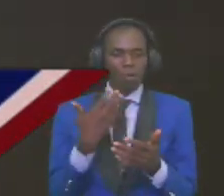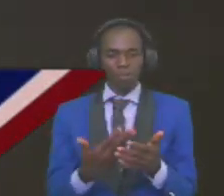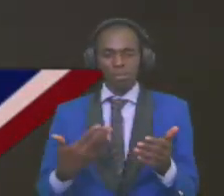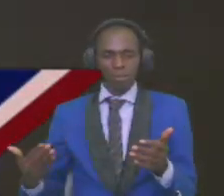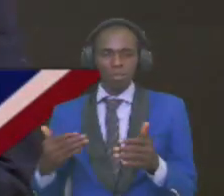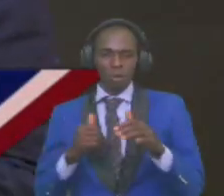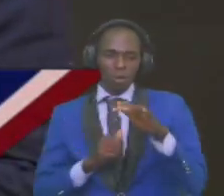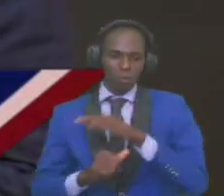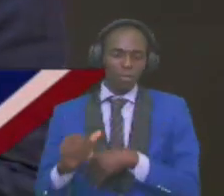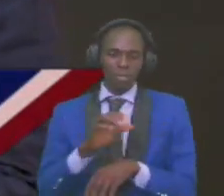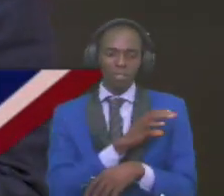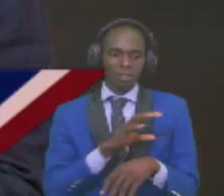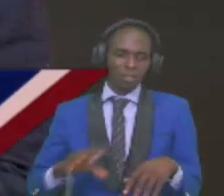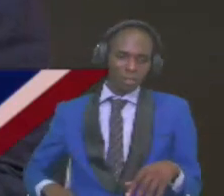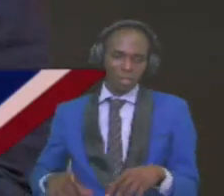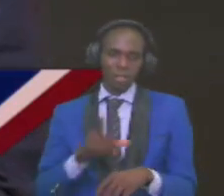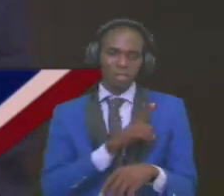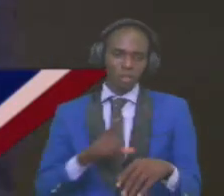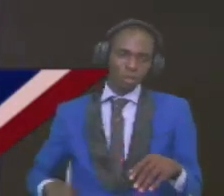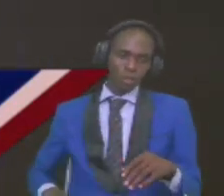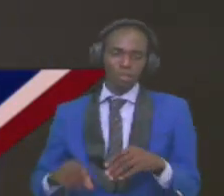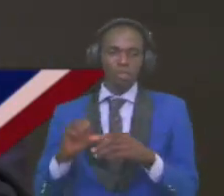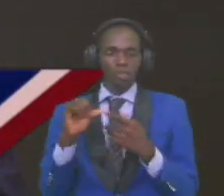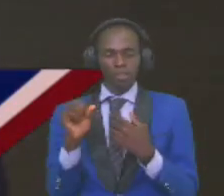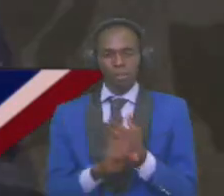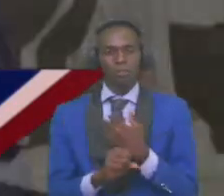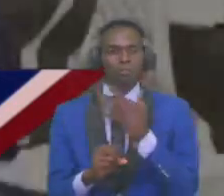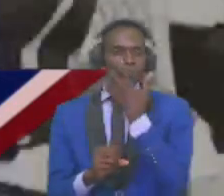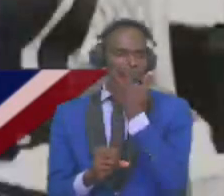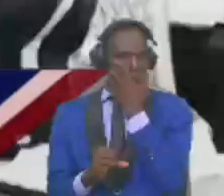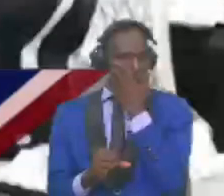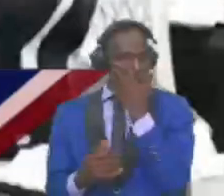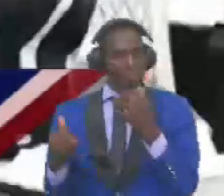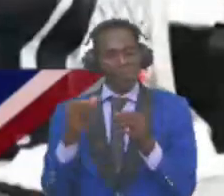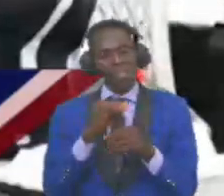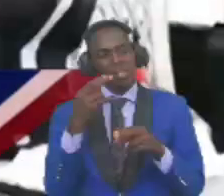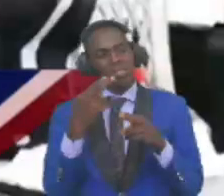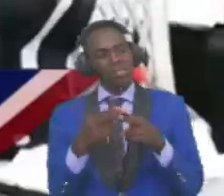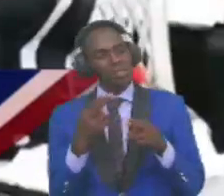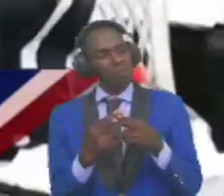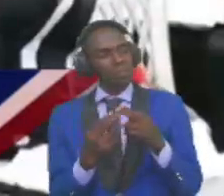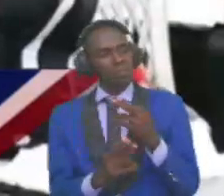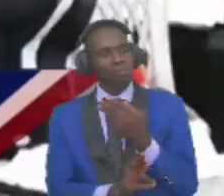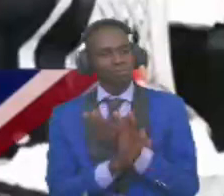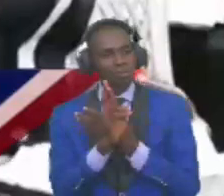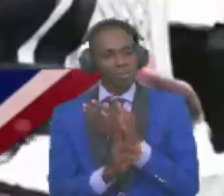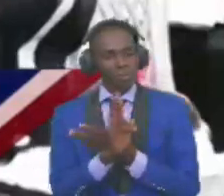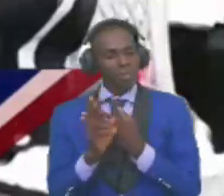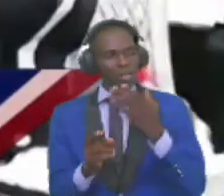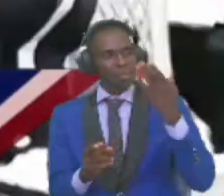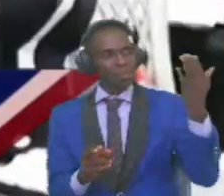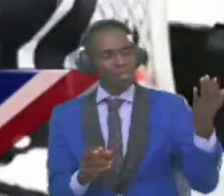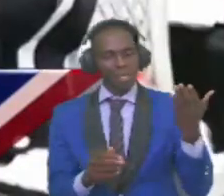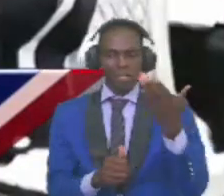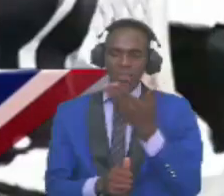oses il y à un niveau une musique une mesure de risque à la ba ya le